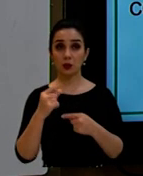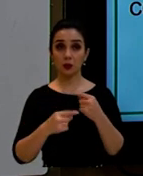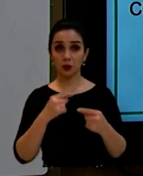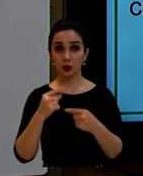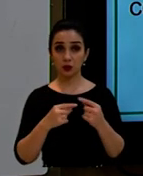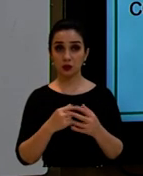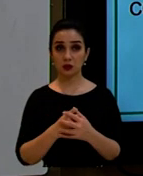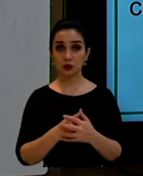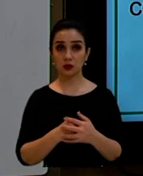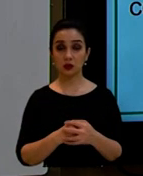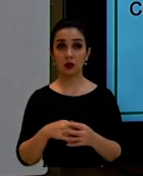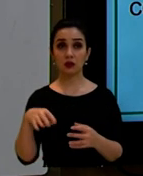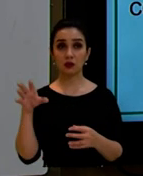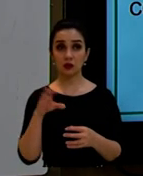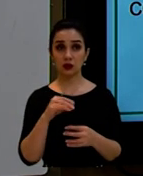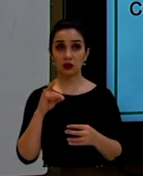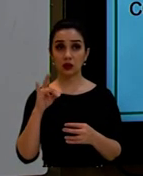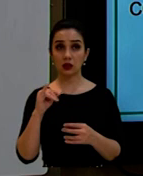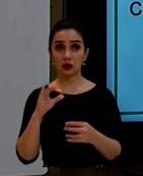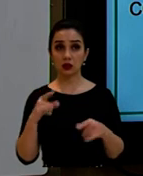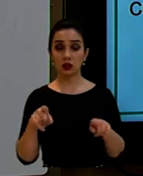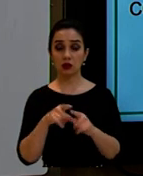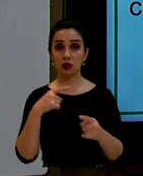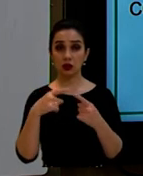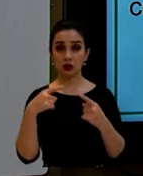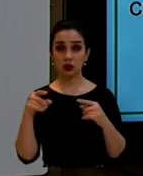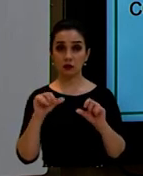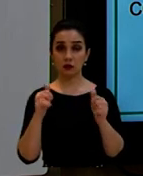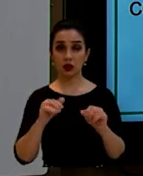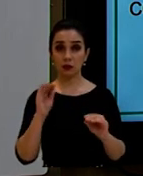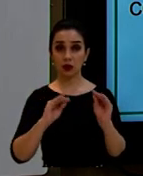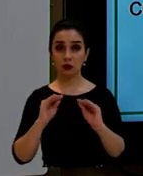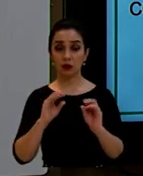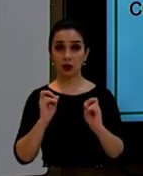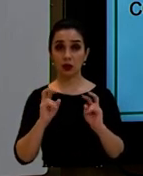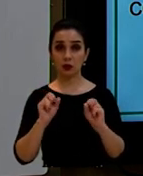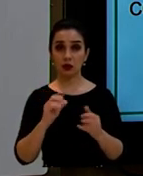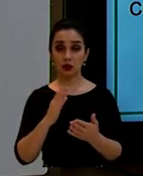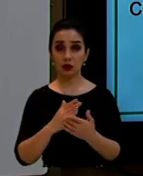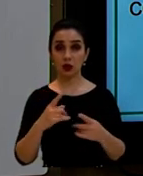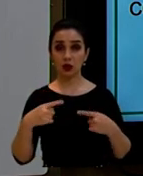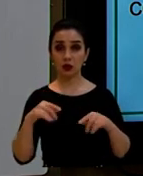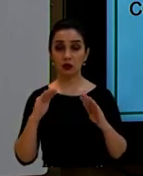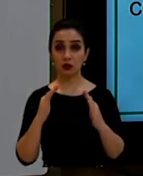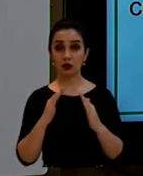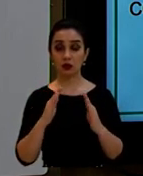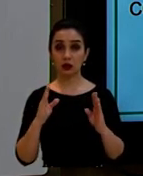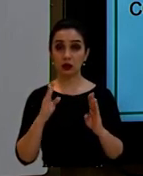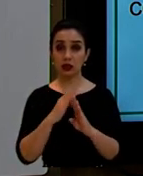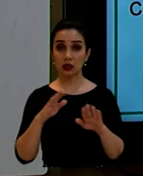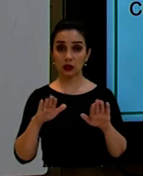потомство. Все расовые отличия формировались как приспособление к окружающей